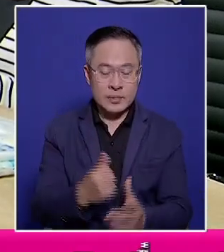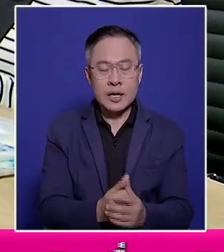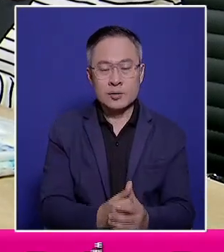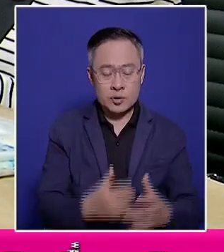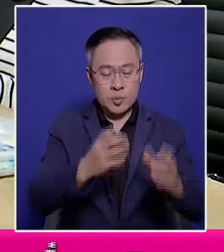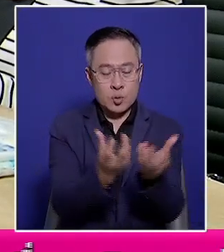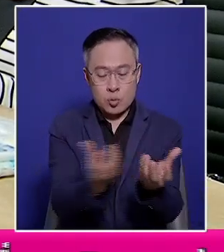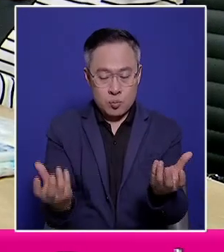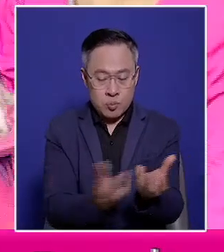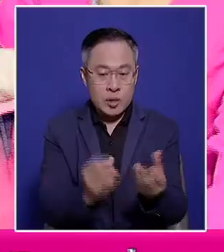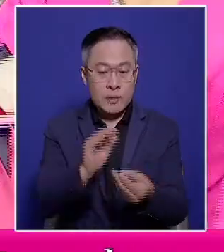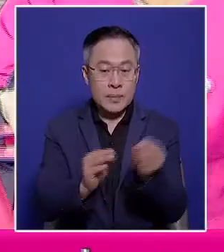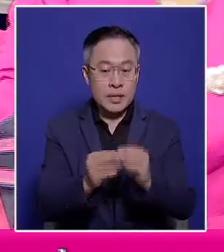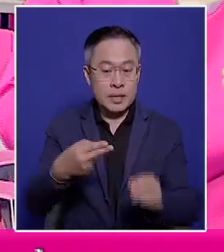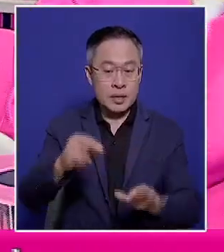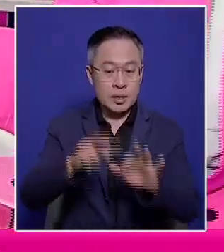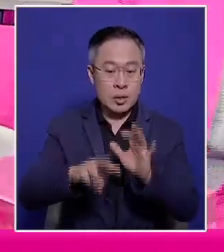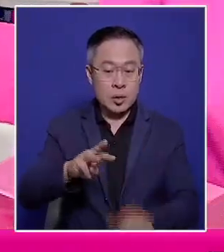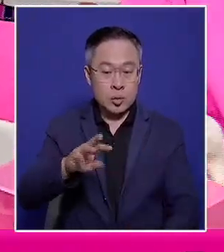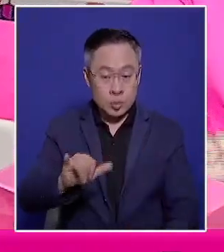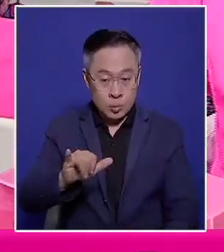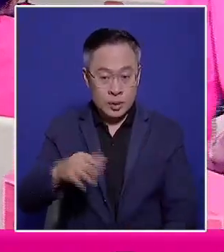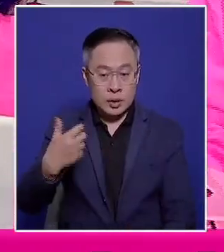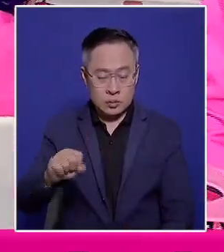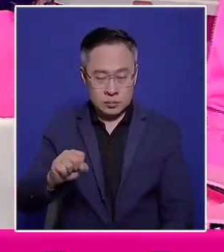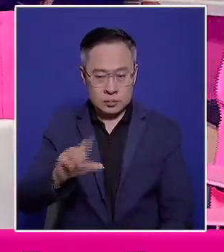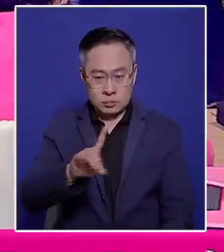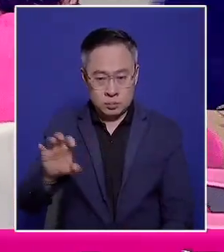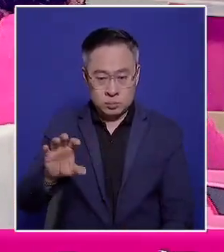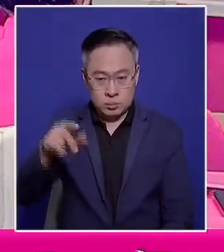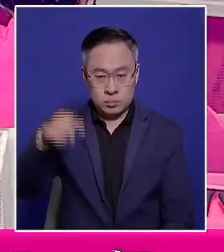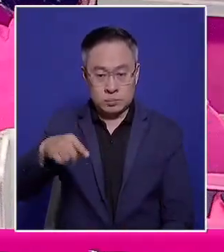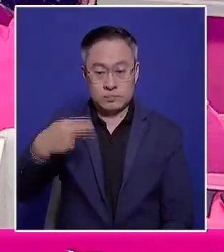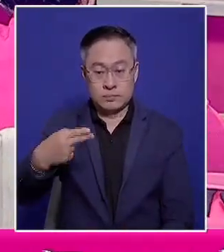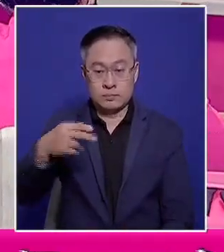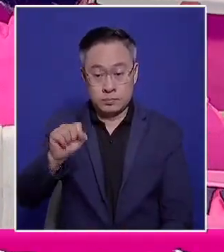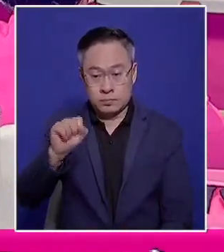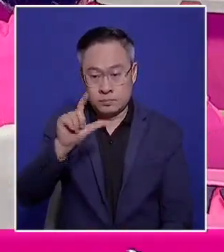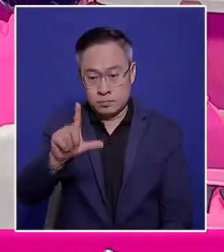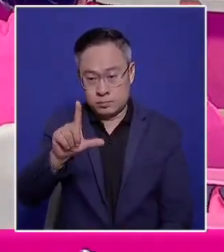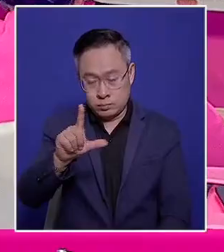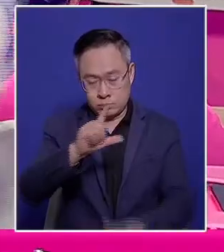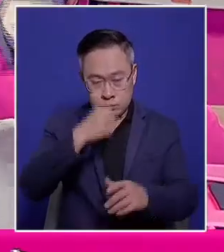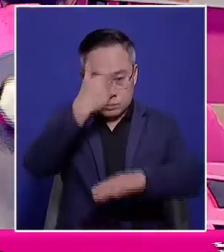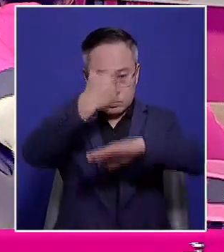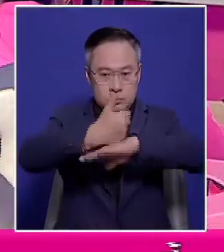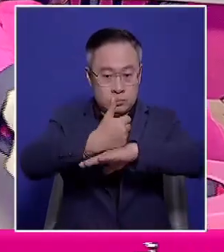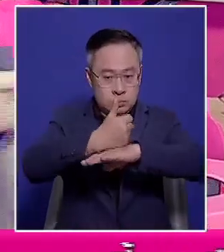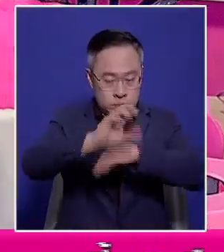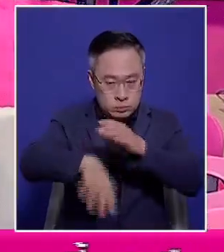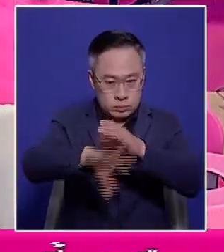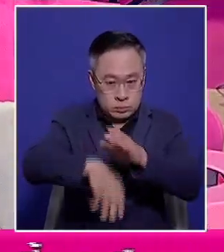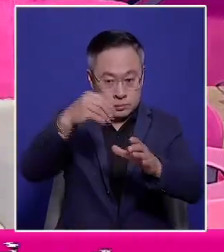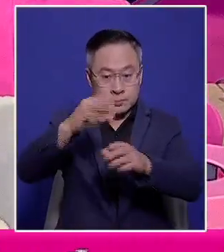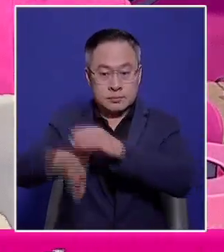หน่วยหลักสิบหลักร้อยหลักพันหลักหมื่นหลักแสนและหลักล้านให้ประธานกร